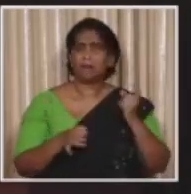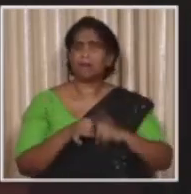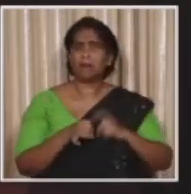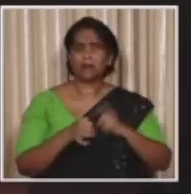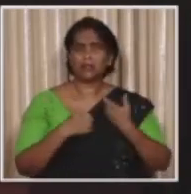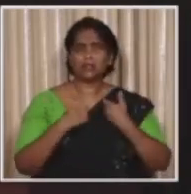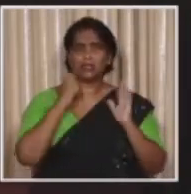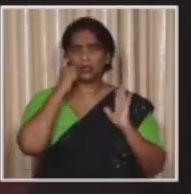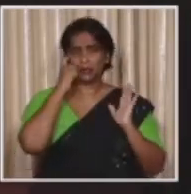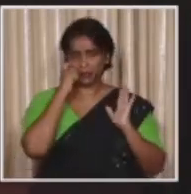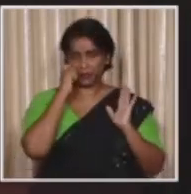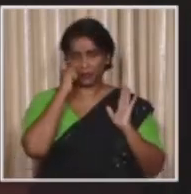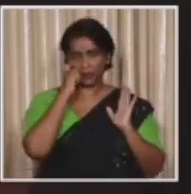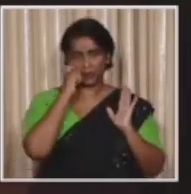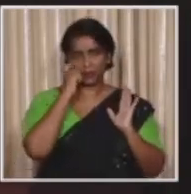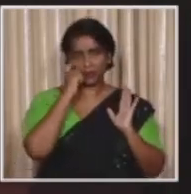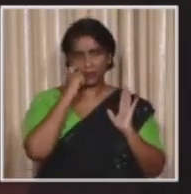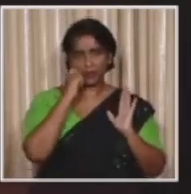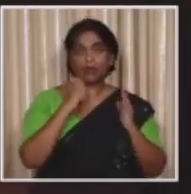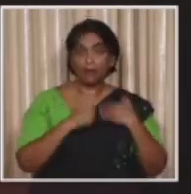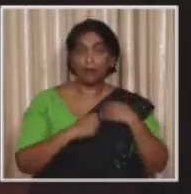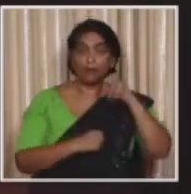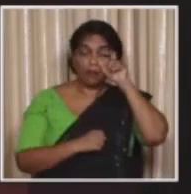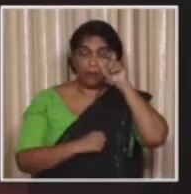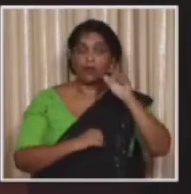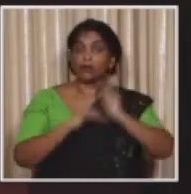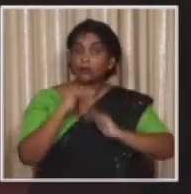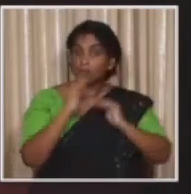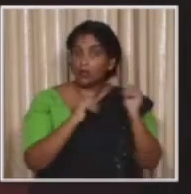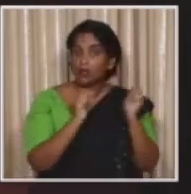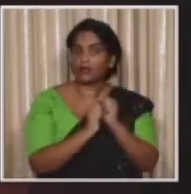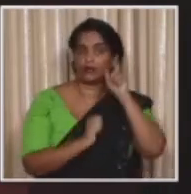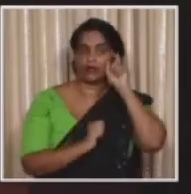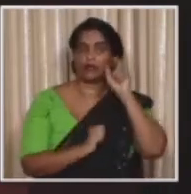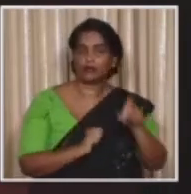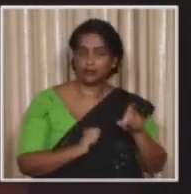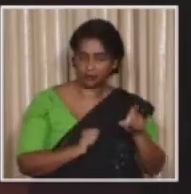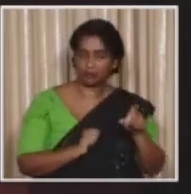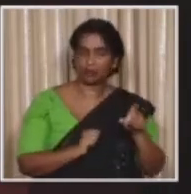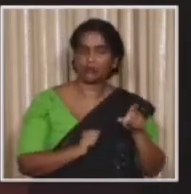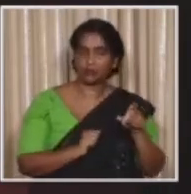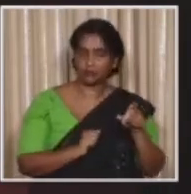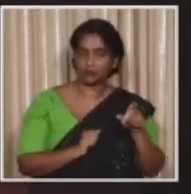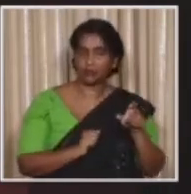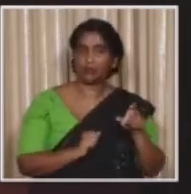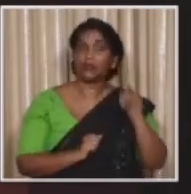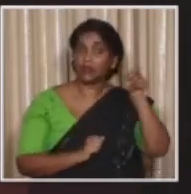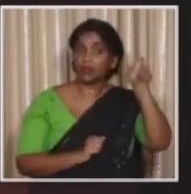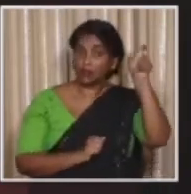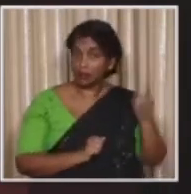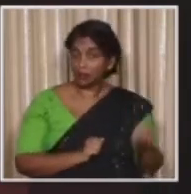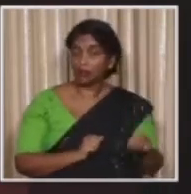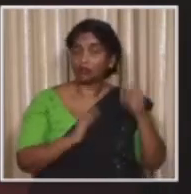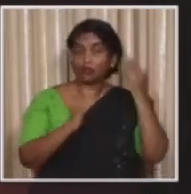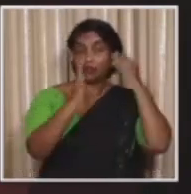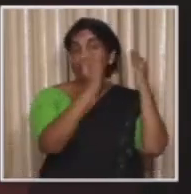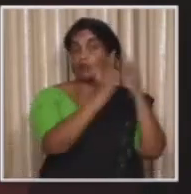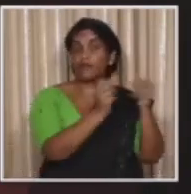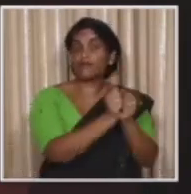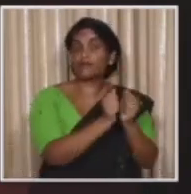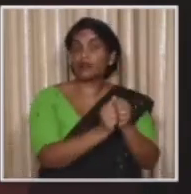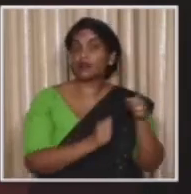නෙවෙයි. අපි බලන්නේ ක්‍රියාකලාපයේ පිළිබඳව. ඔහු හිටගත්තේ කවුරු වෙනුවෙන්ද?